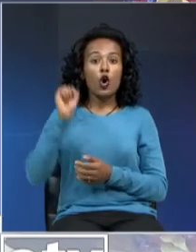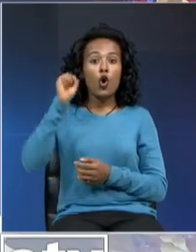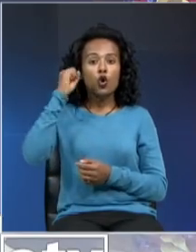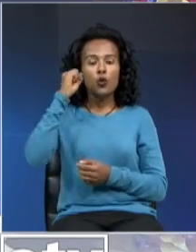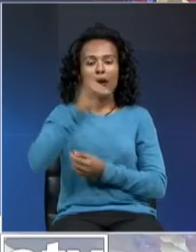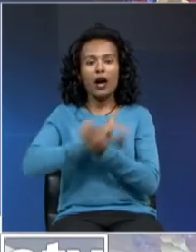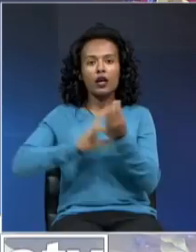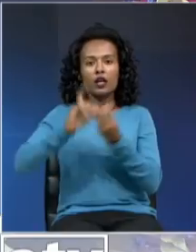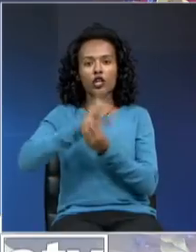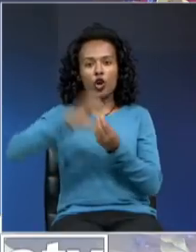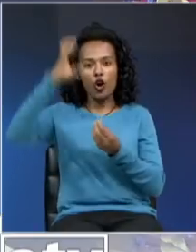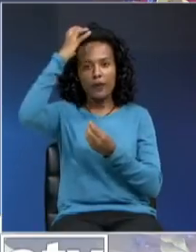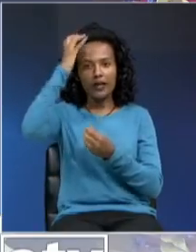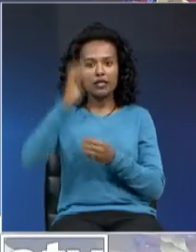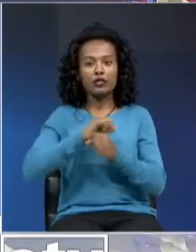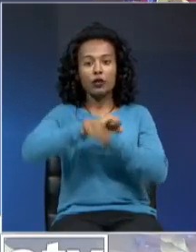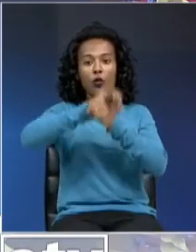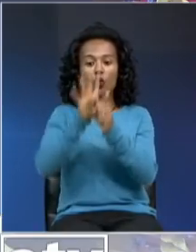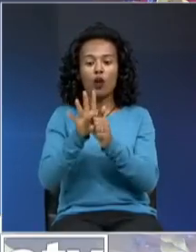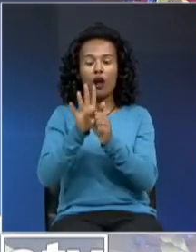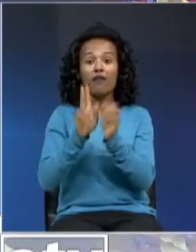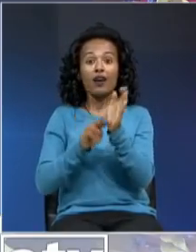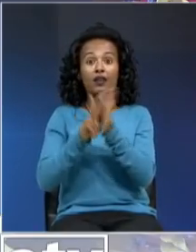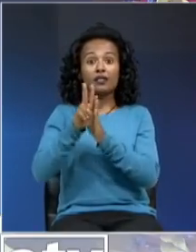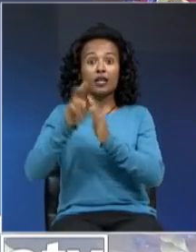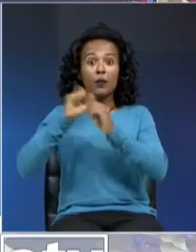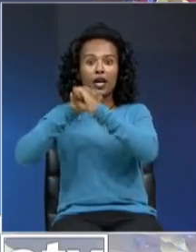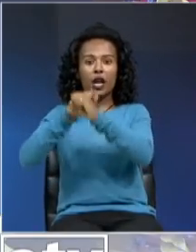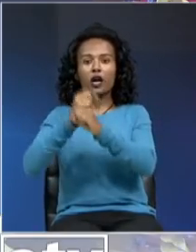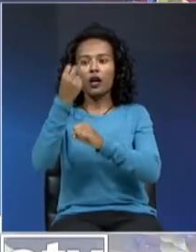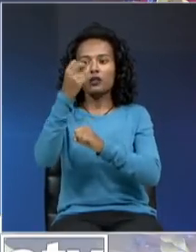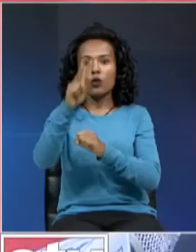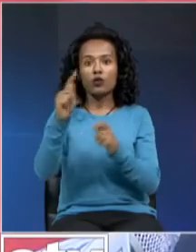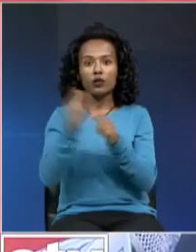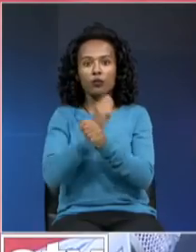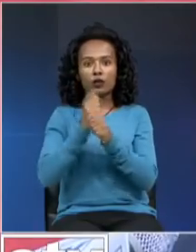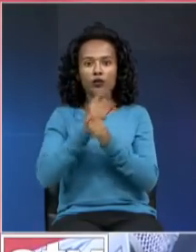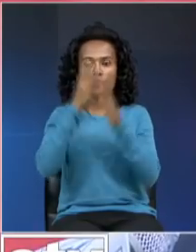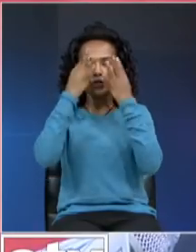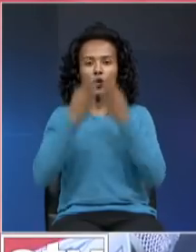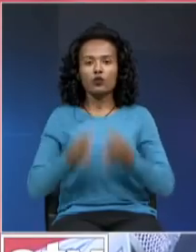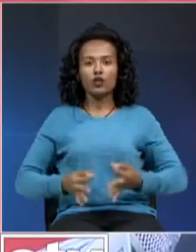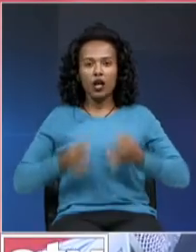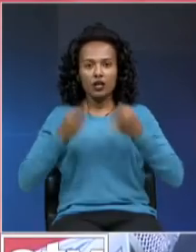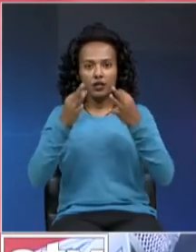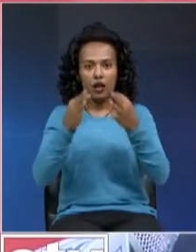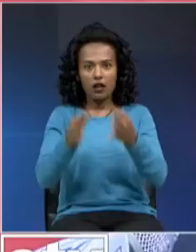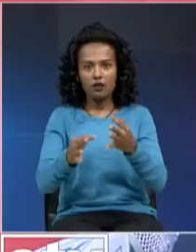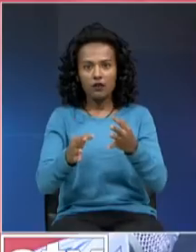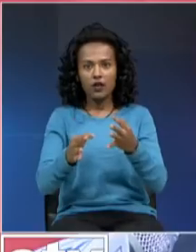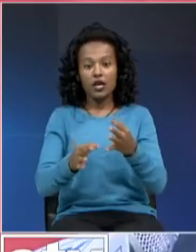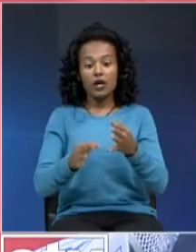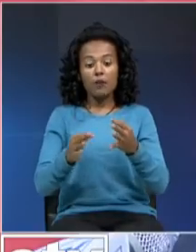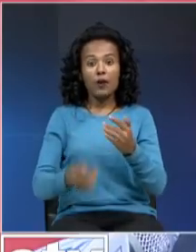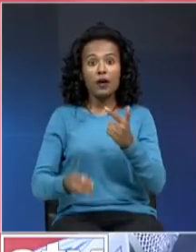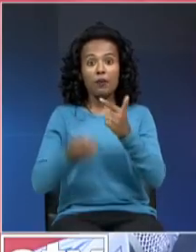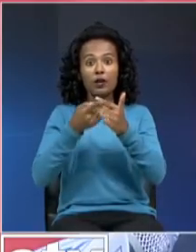የኦሮሚያ ክልላዊ መንግስት የኮሮና ቫይረስ ስርጭትን ለመከላከል 12 የሚተገበሩ ውሳኔዎችን አስተላለፈ። በምክትል ፕሬዚዳንት